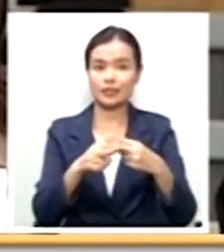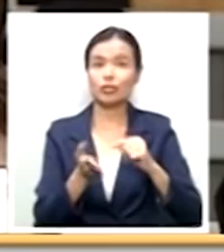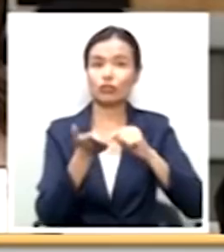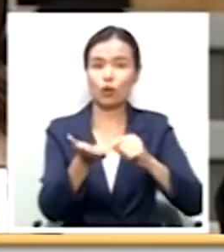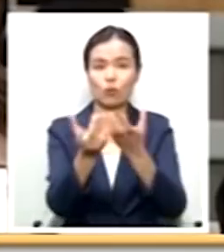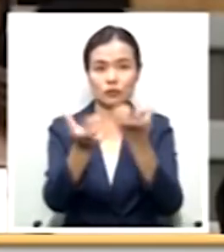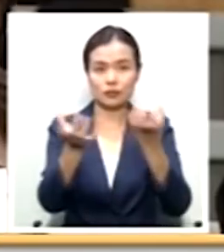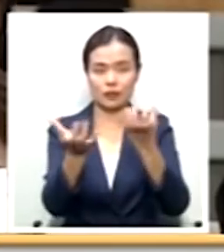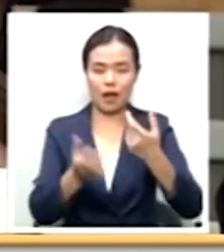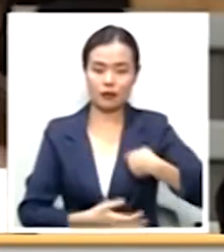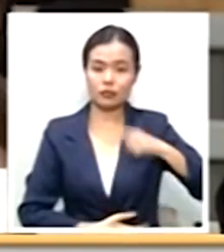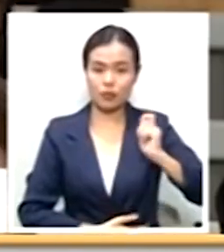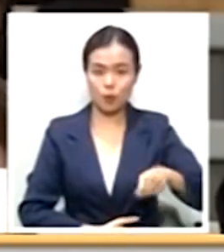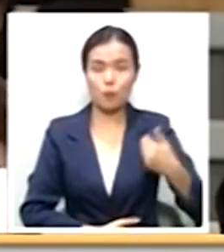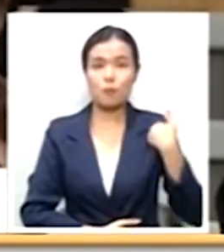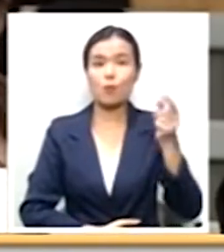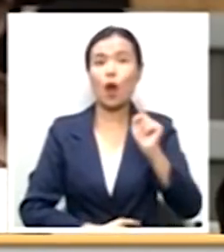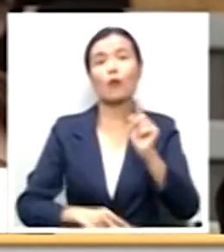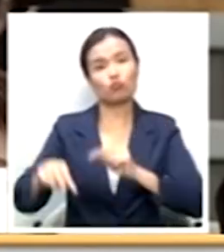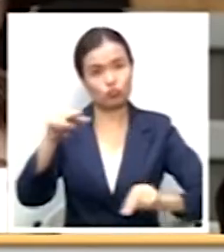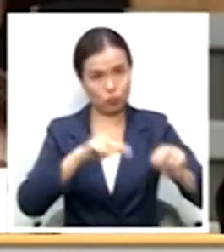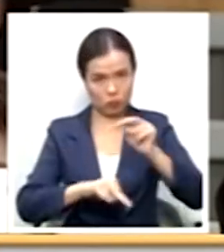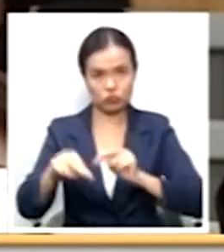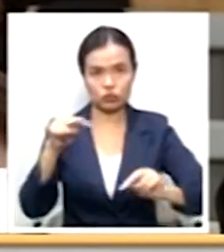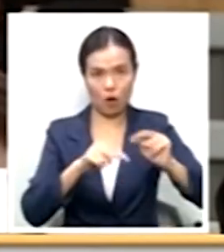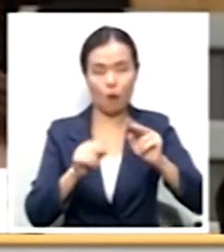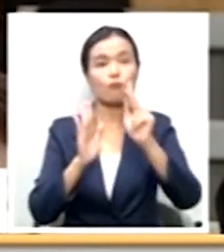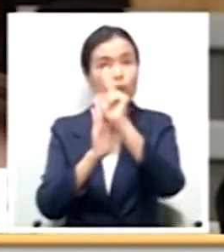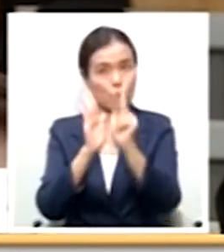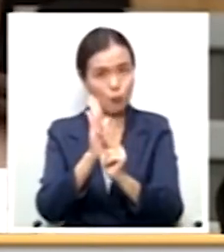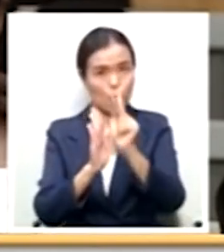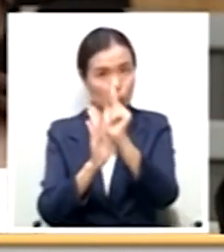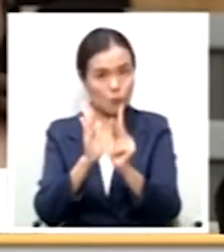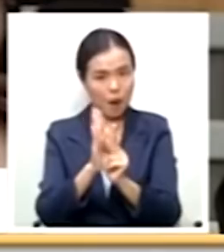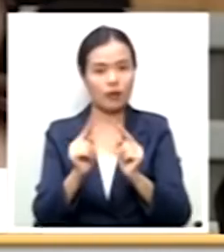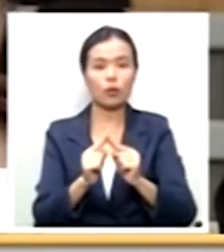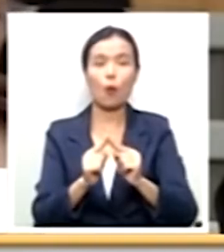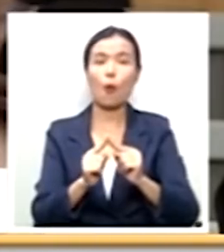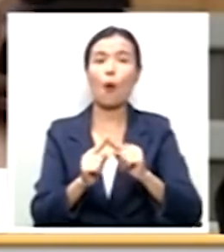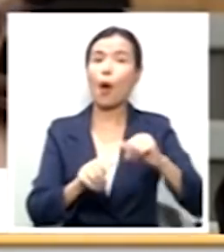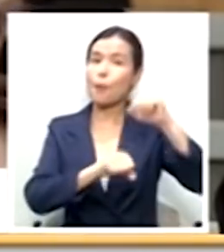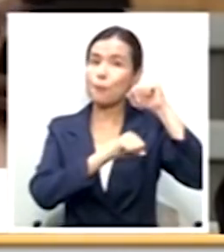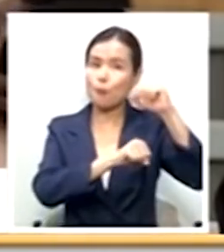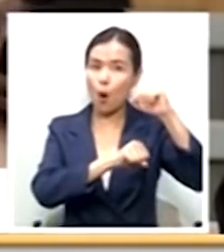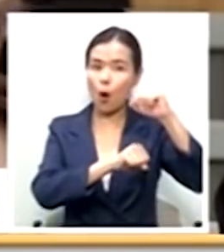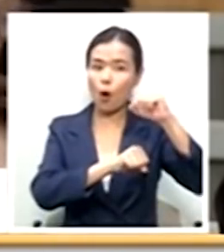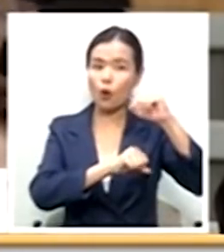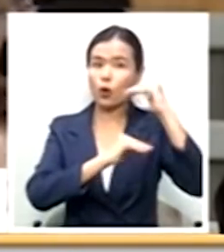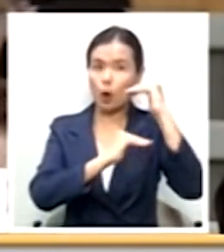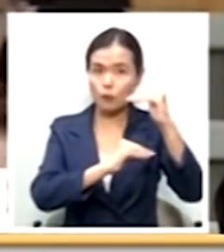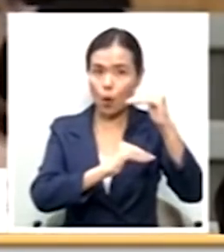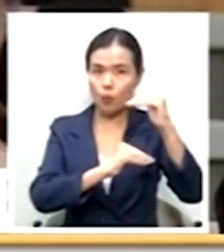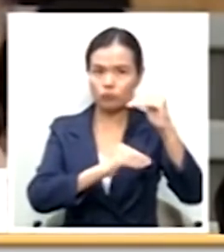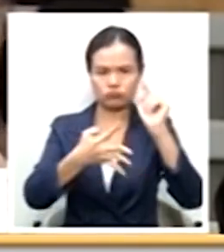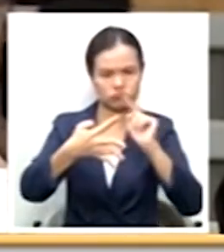ลรัฐธรรมนูญนั่นคือการตรวจสอบทางกฎหมายว่าพระราชกำหนดนี้ตราขึ้นมาโดยเข้า4